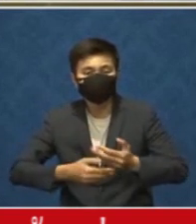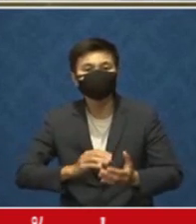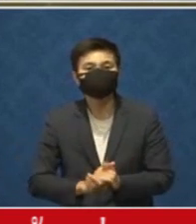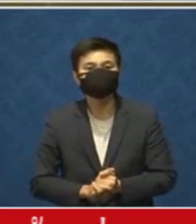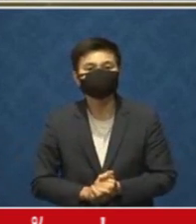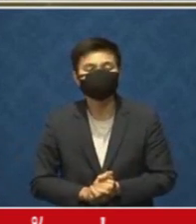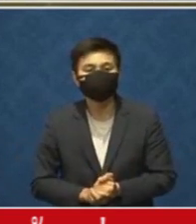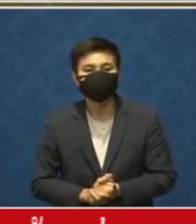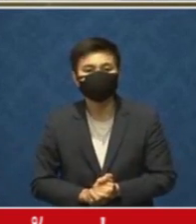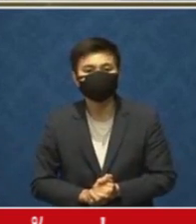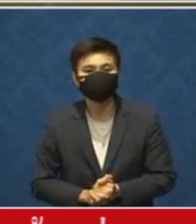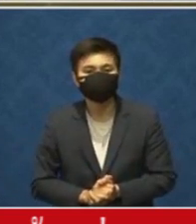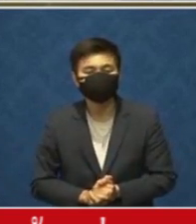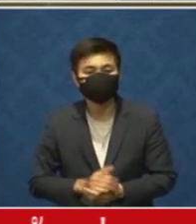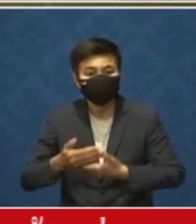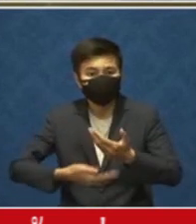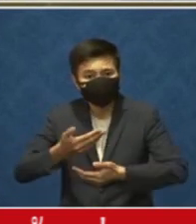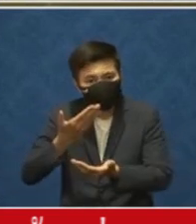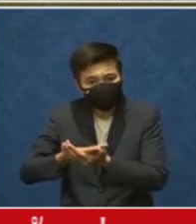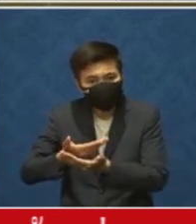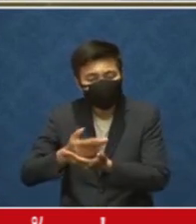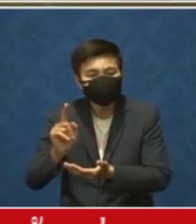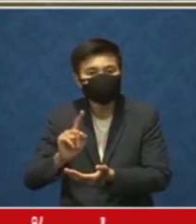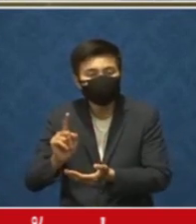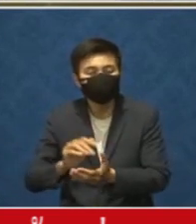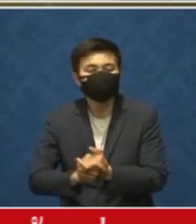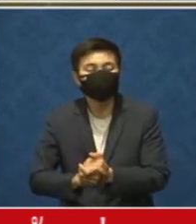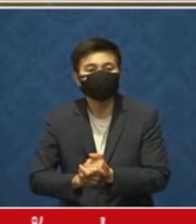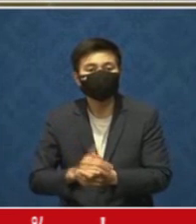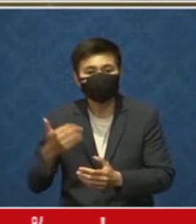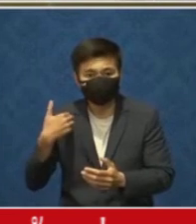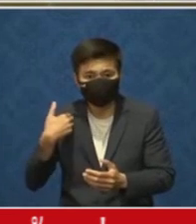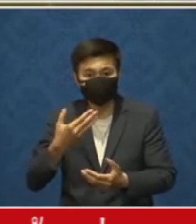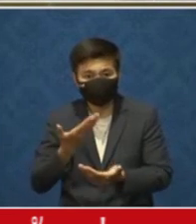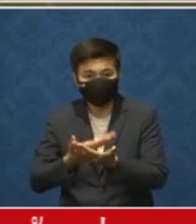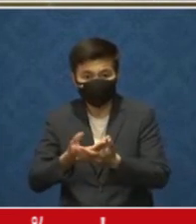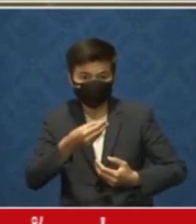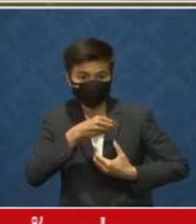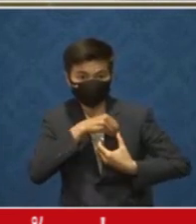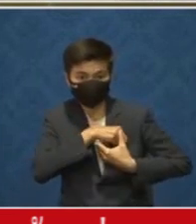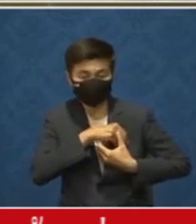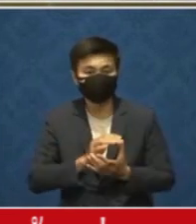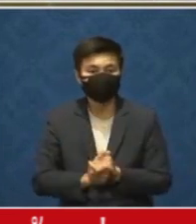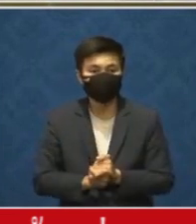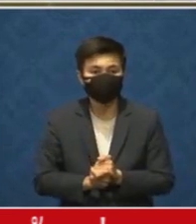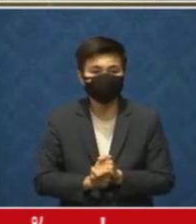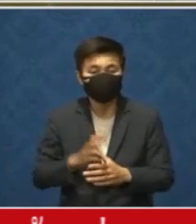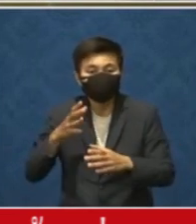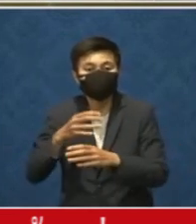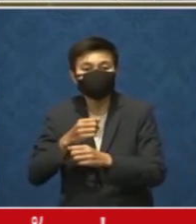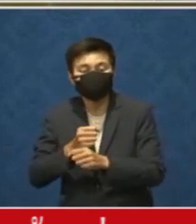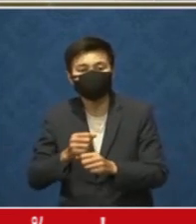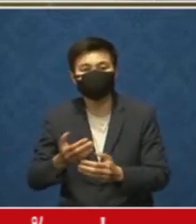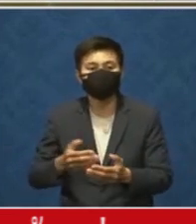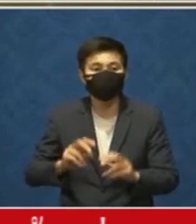นะครับแล้วก็ข้อที่5เป็นกำไรนะครับคือทั้งหมดเนี่ยนะครับ total cost เนี่ยในข้อที่5เนี่ยนะครับ